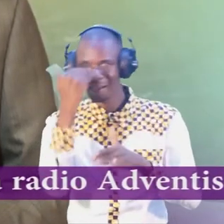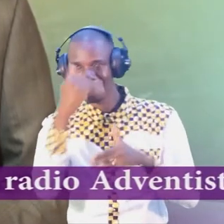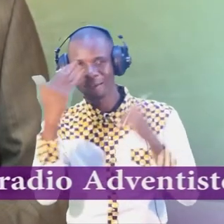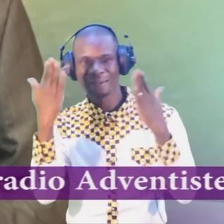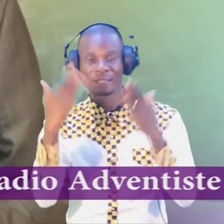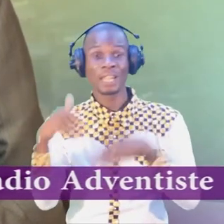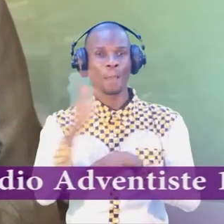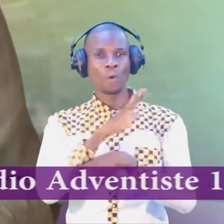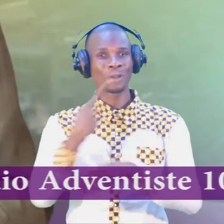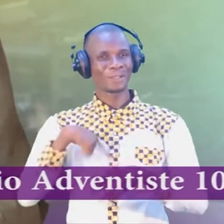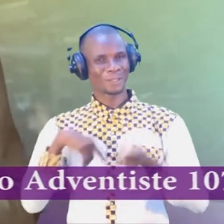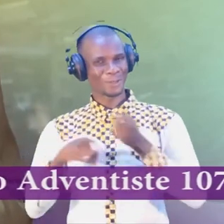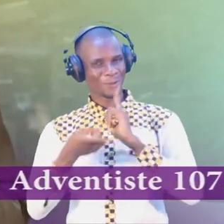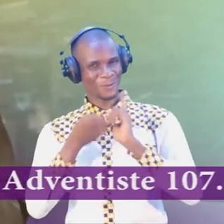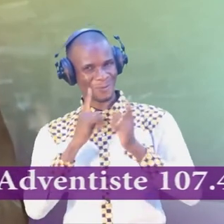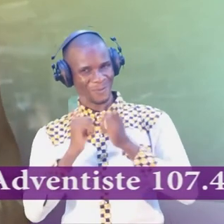Yesu, amen.